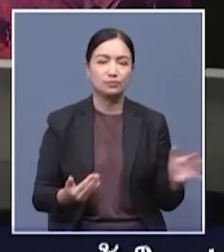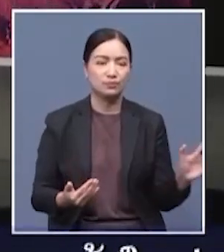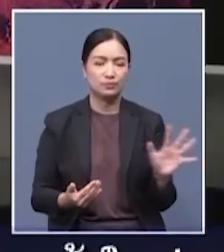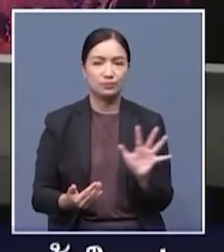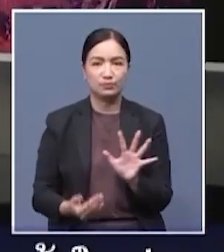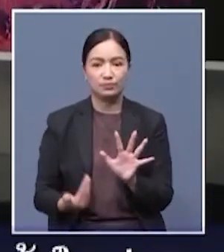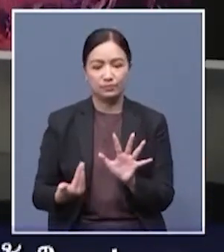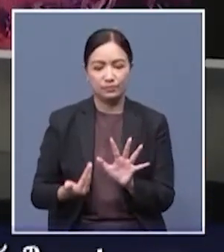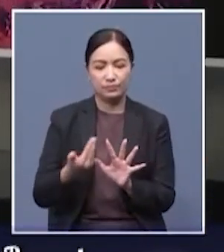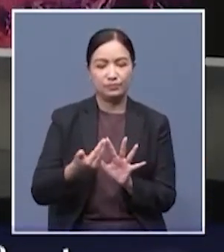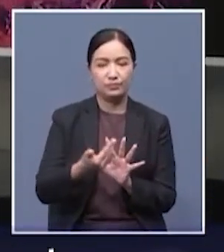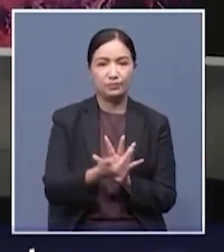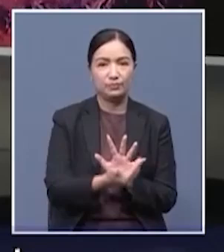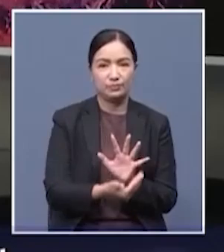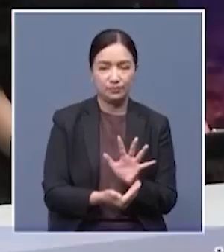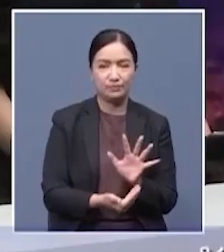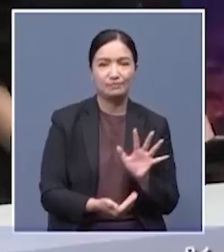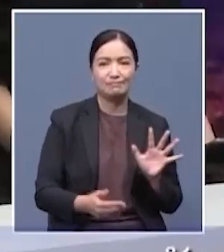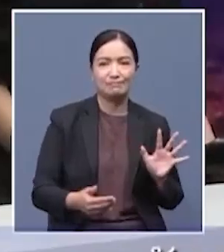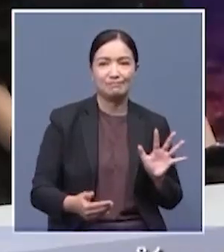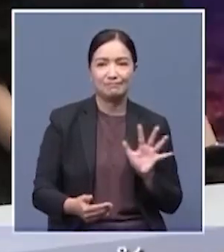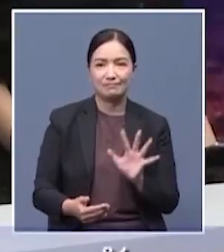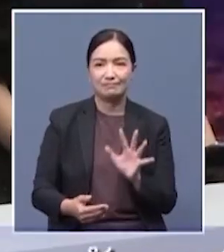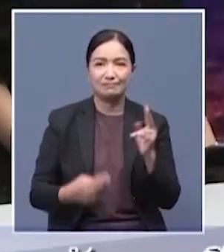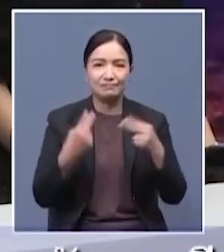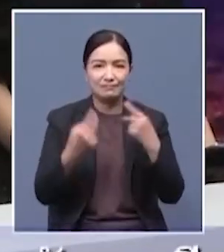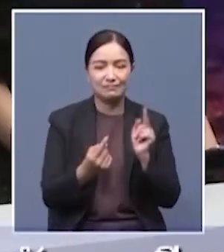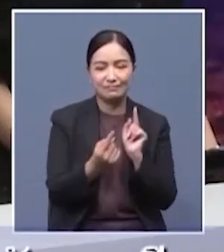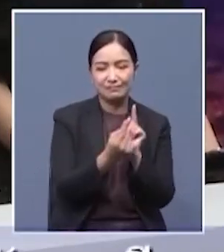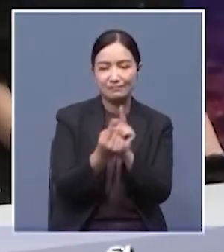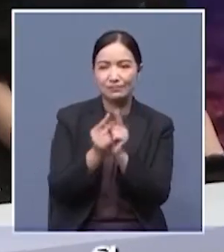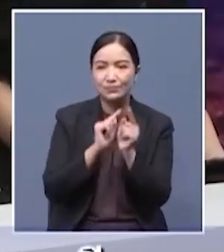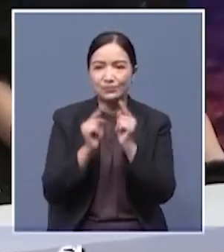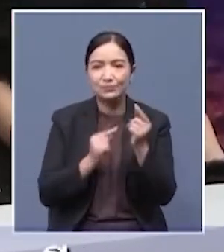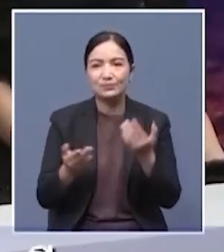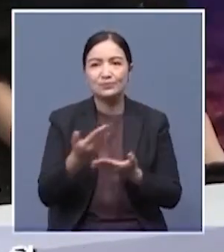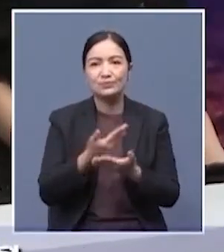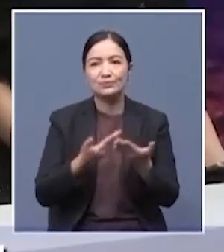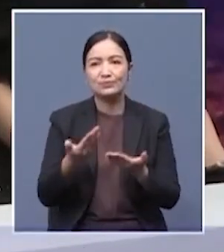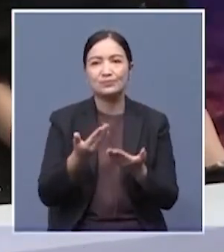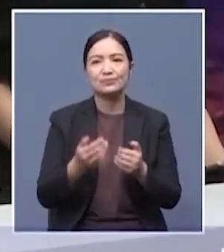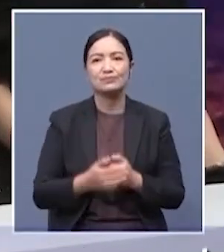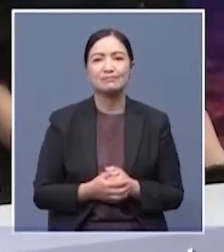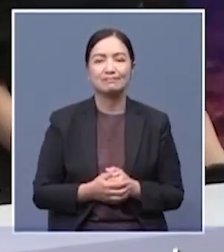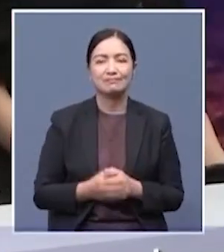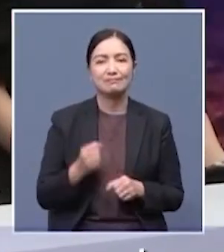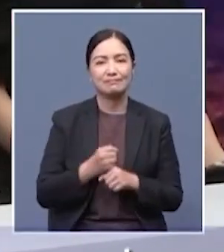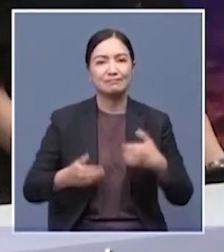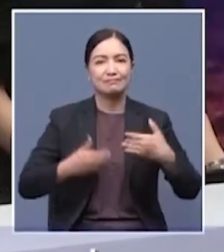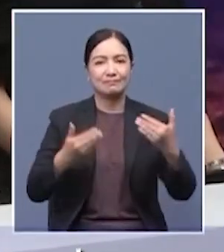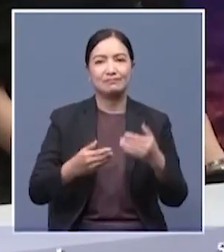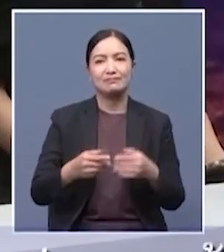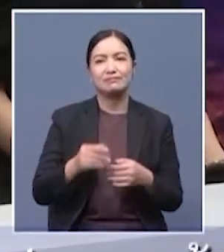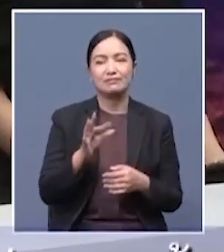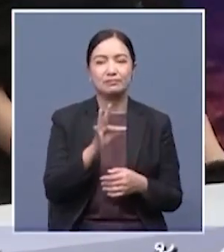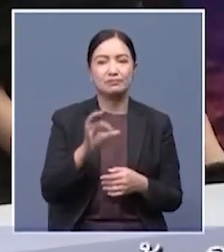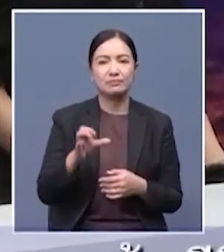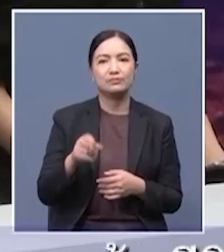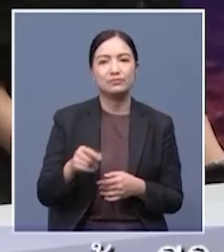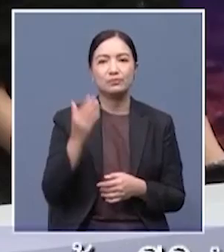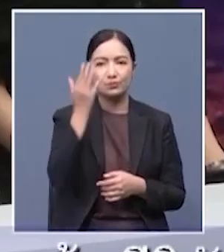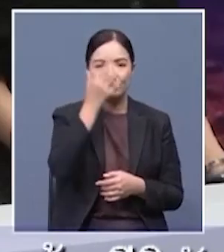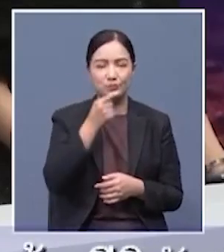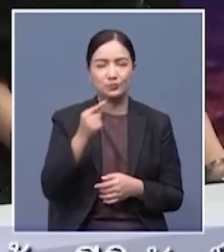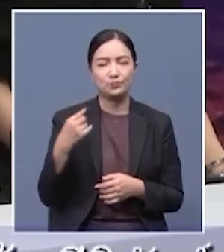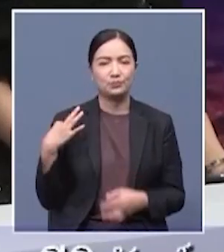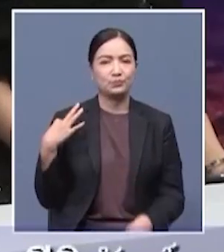สยูนิเวิร์สได้เดินทางมาเยี่ยมมาพบปะแล้วก็พูดคุยทำความรู้จักทำกิจกรรมกับแฟนคลับนางงาม